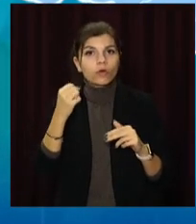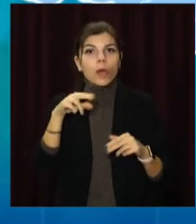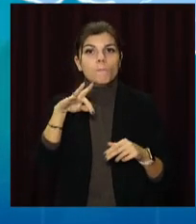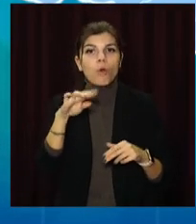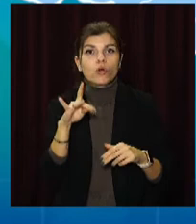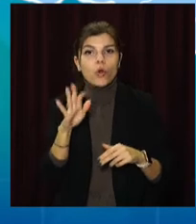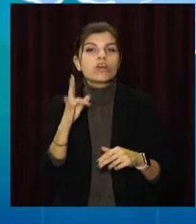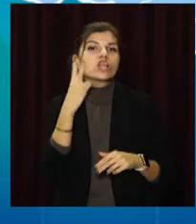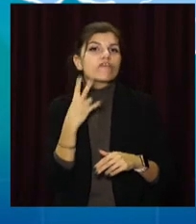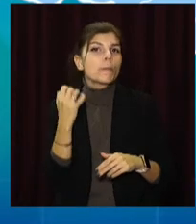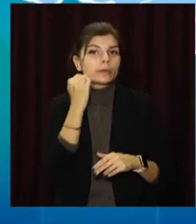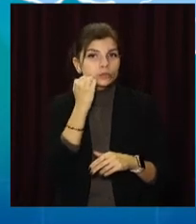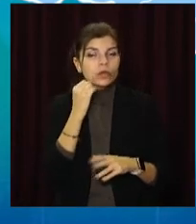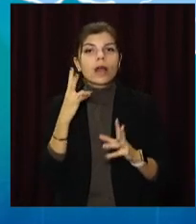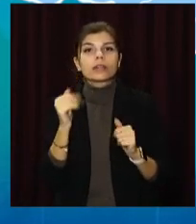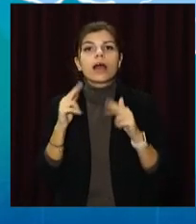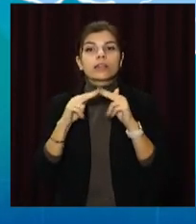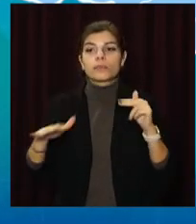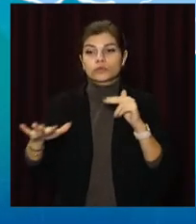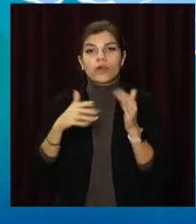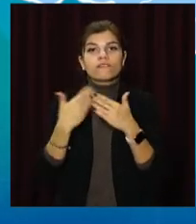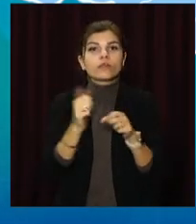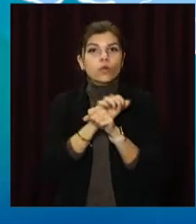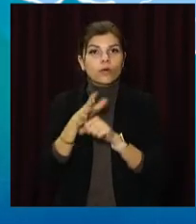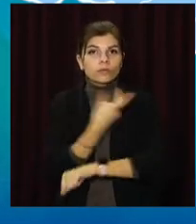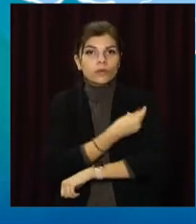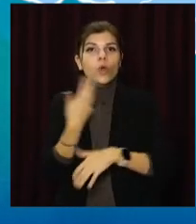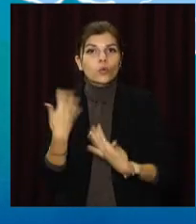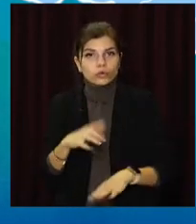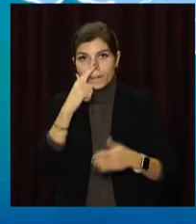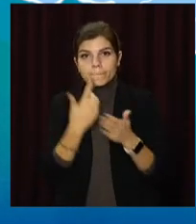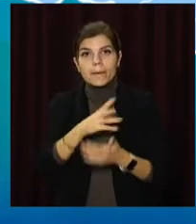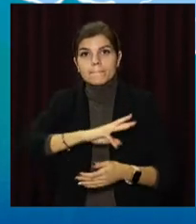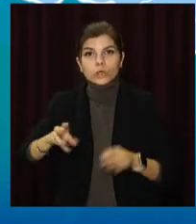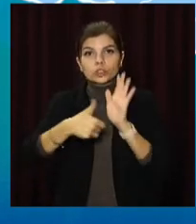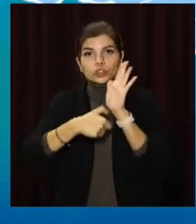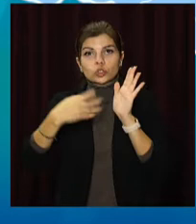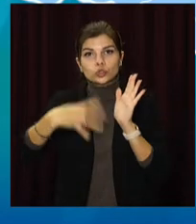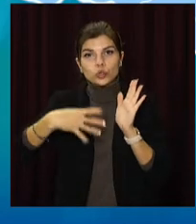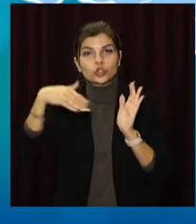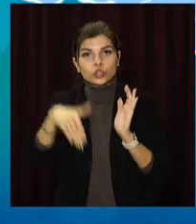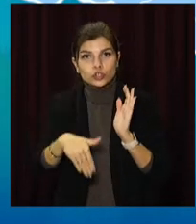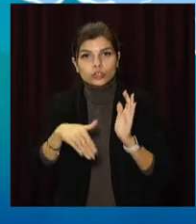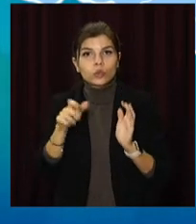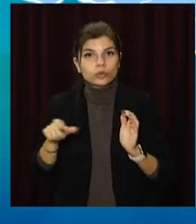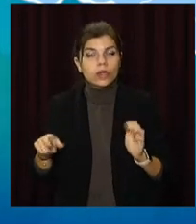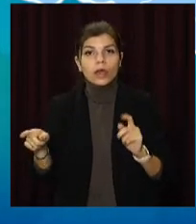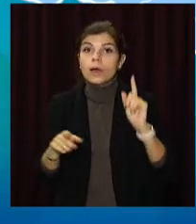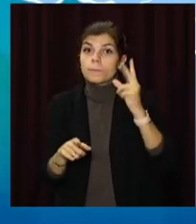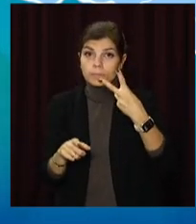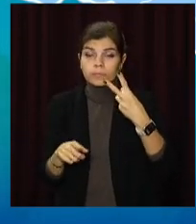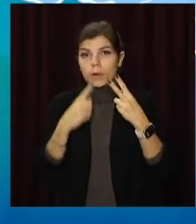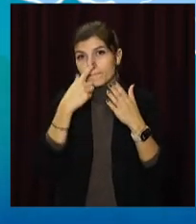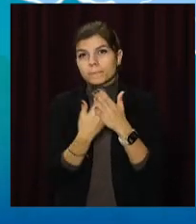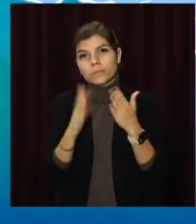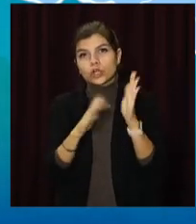Покрові та Новомосковську. На Дніпропетровщині від коронавірусу щепились вже понад 1 640 000 людей. З них двома дозами